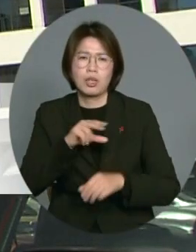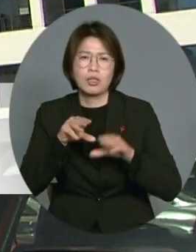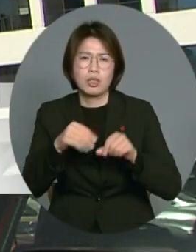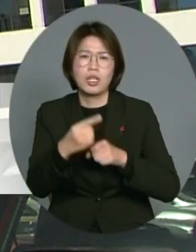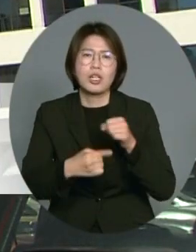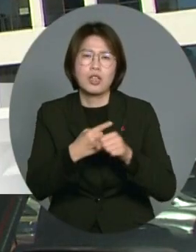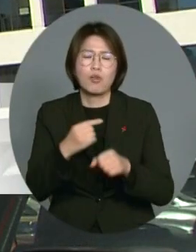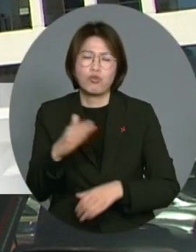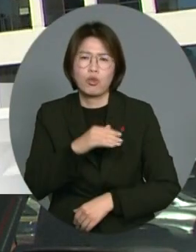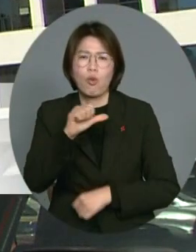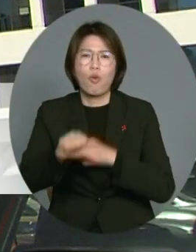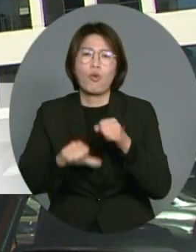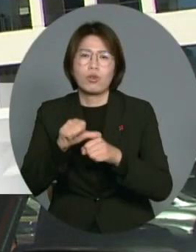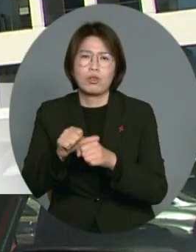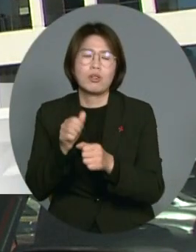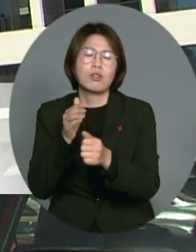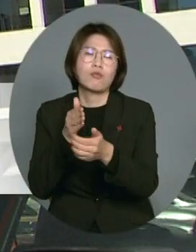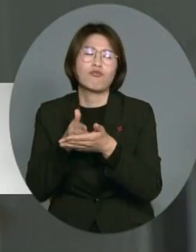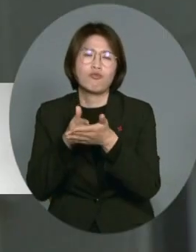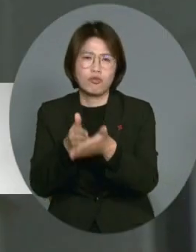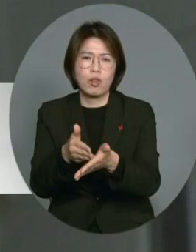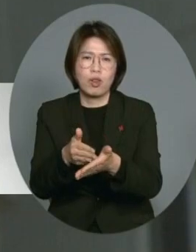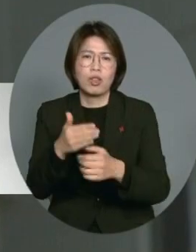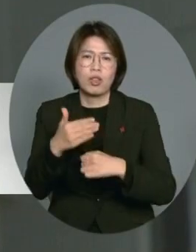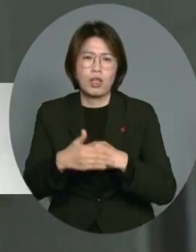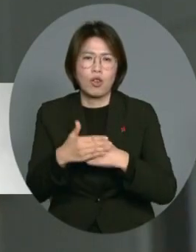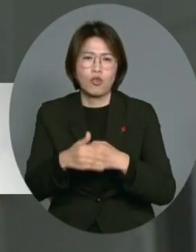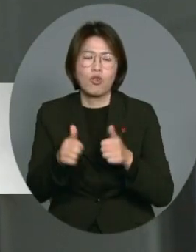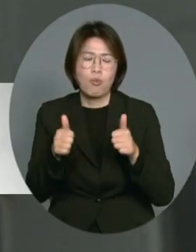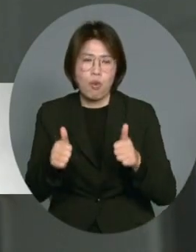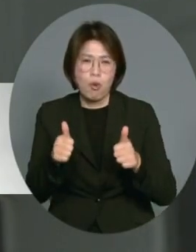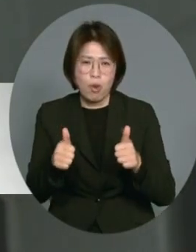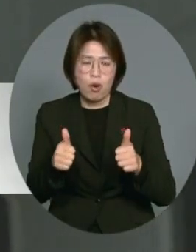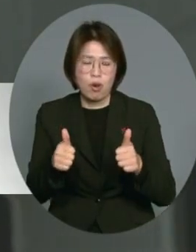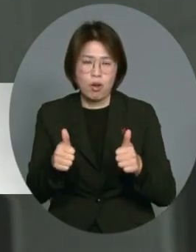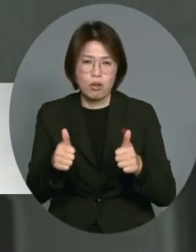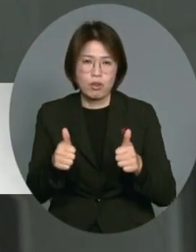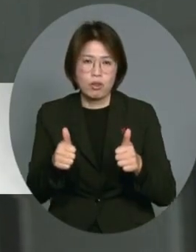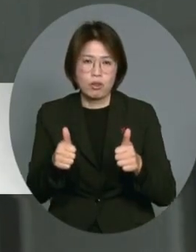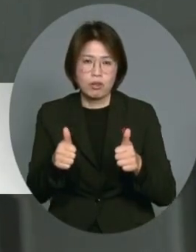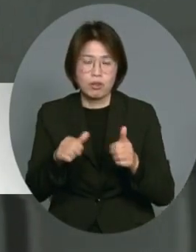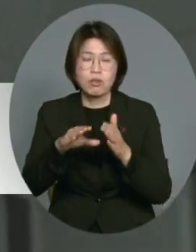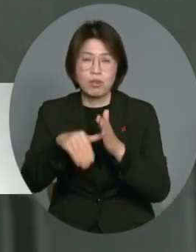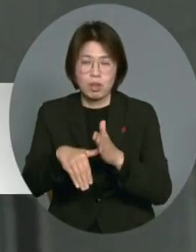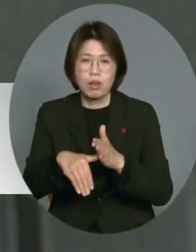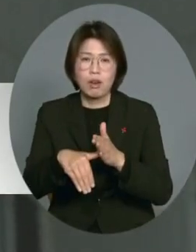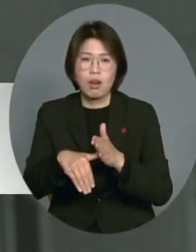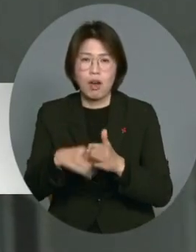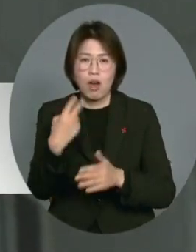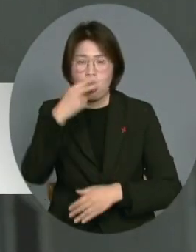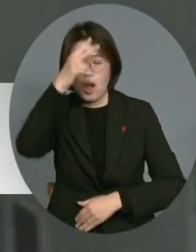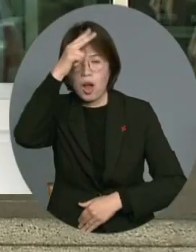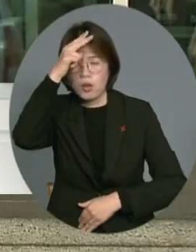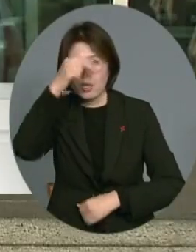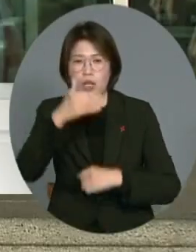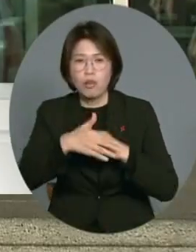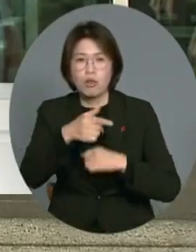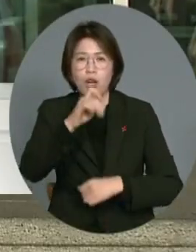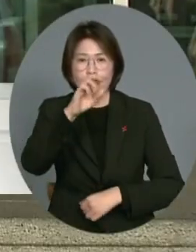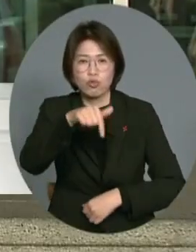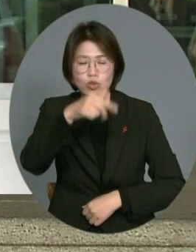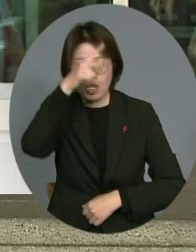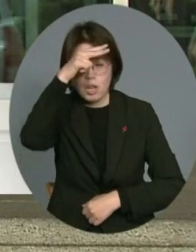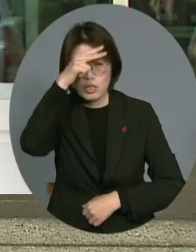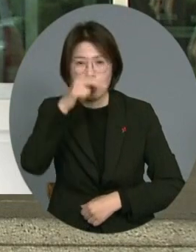1년에서 5년을 구형했습니다. 오늘 대구지법 형사 11부 심리로 열린 결심 공판에서 검찰은 대구